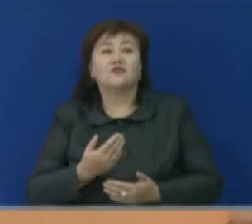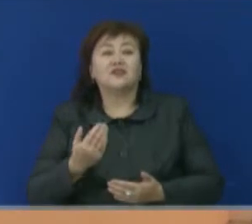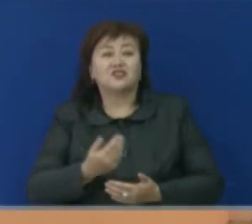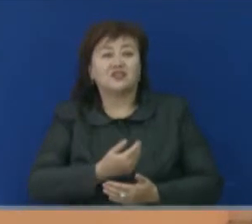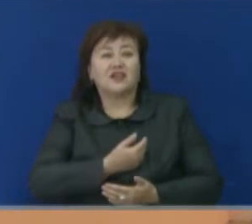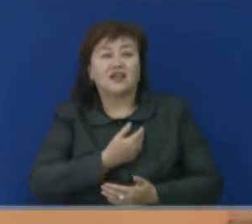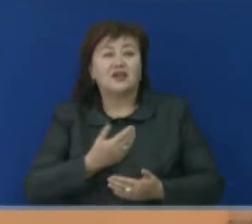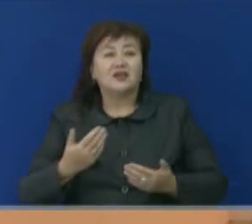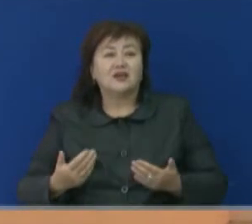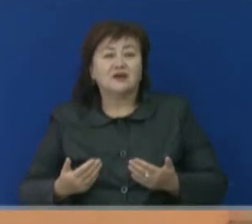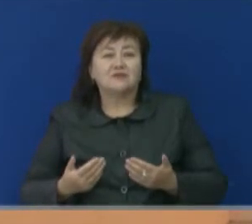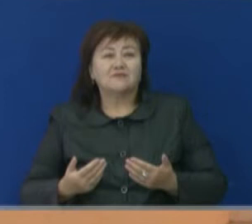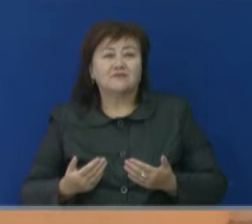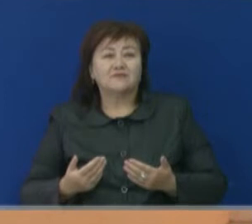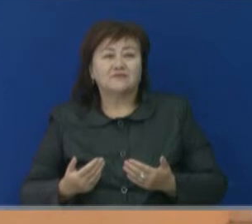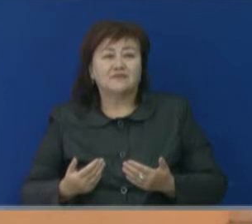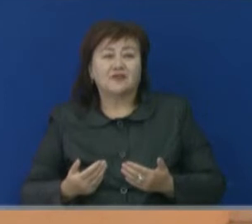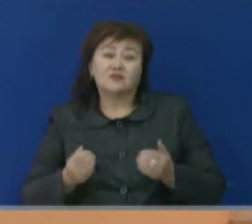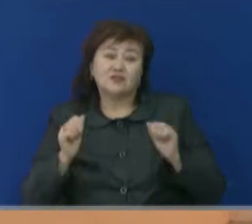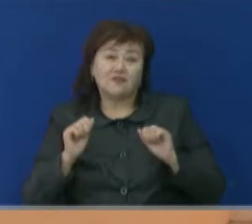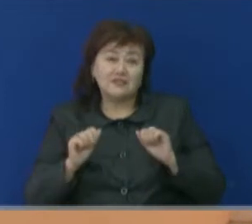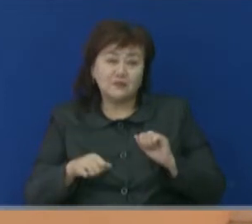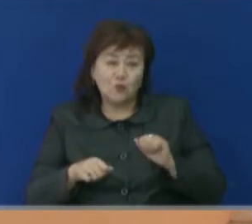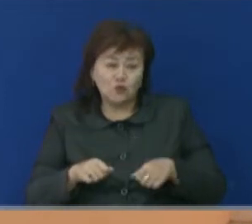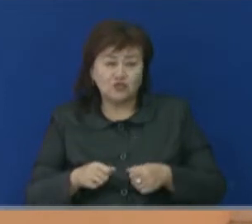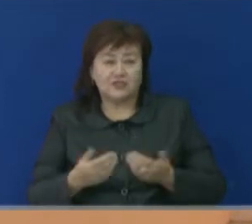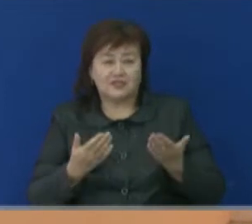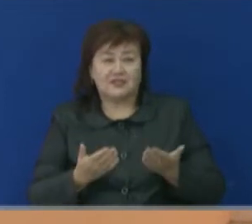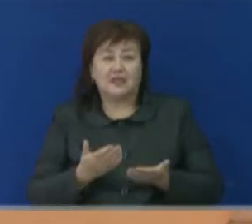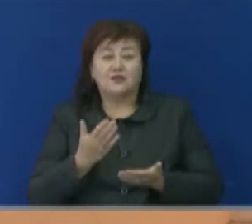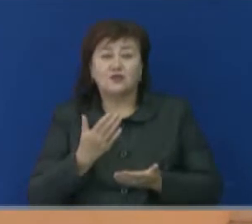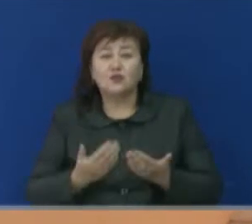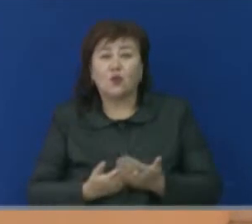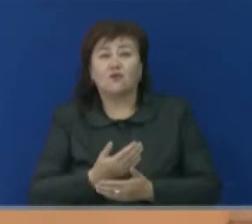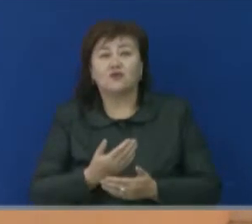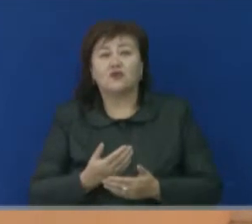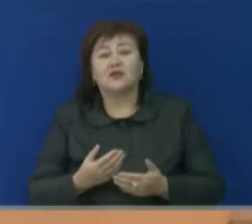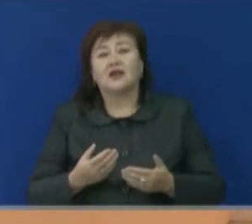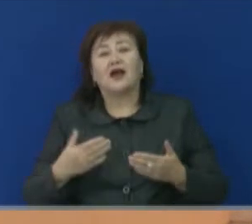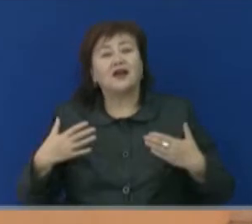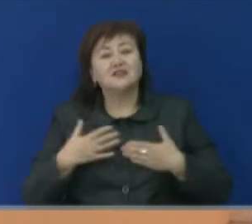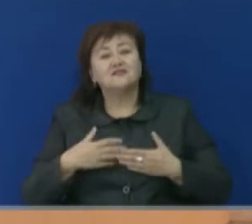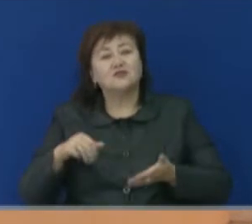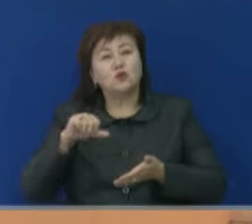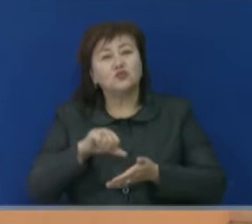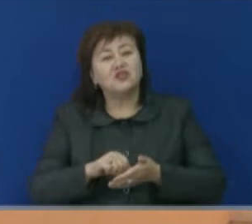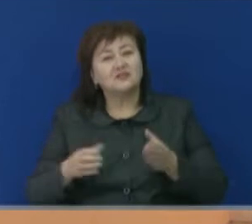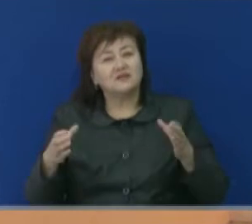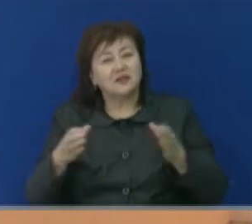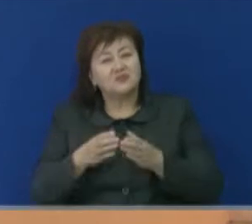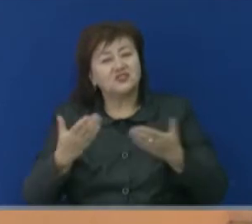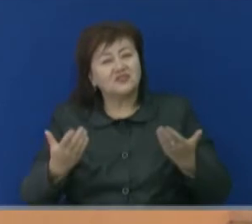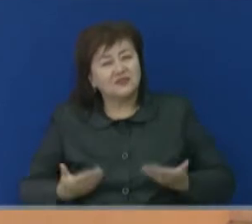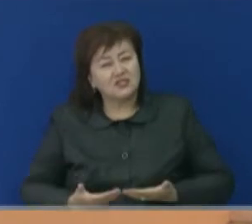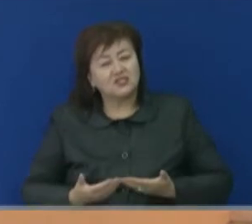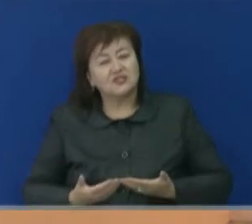көп рахмет, Алла разы болсын, осындай бізге мүмкіндік сыйлап жатырған, осылай қоғаммен белсене араласуымызға үлкен